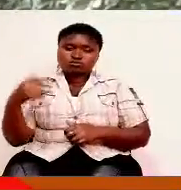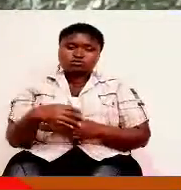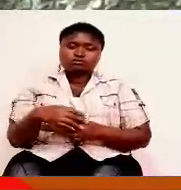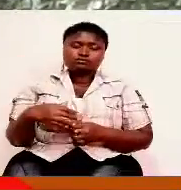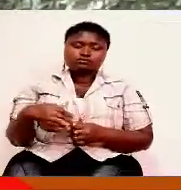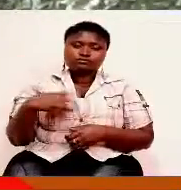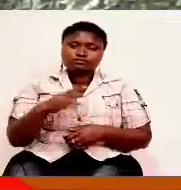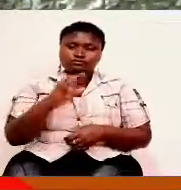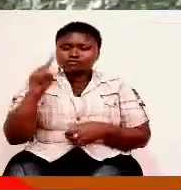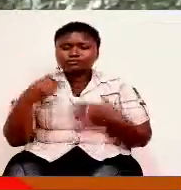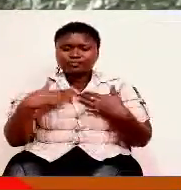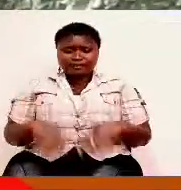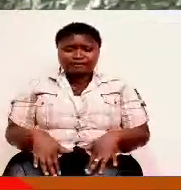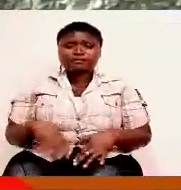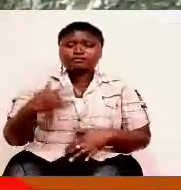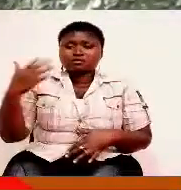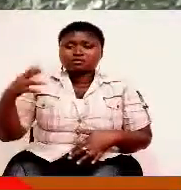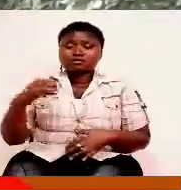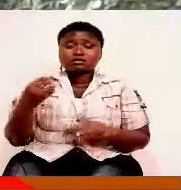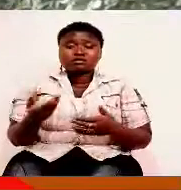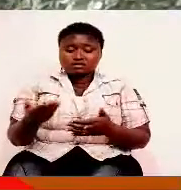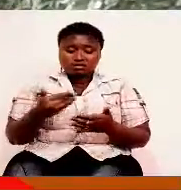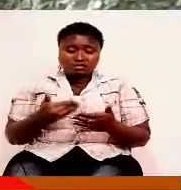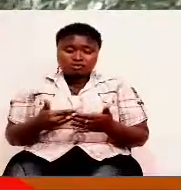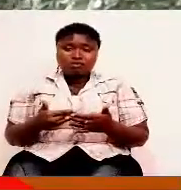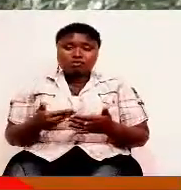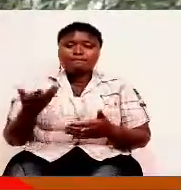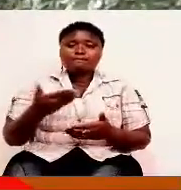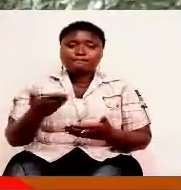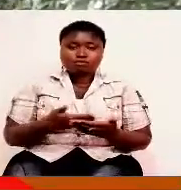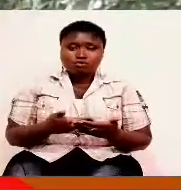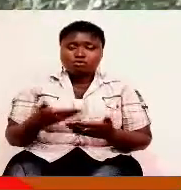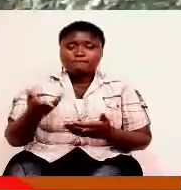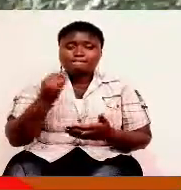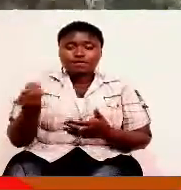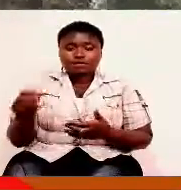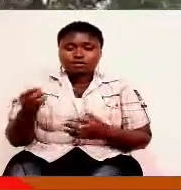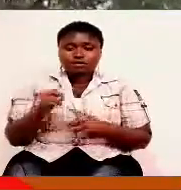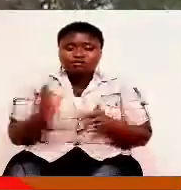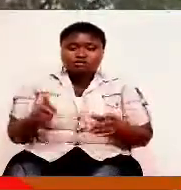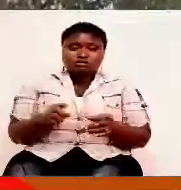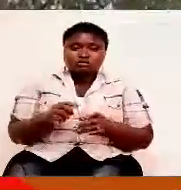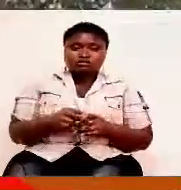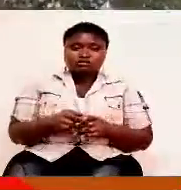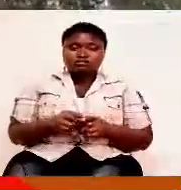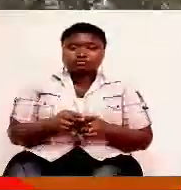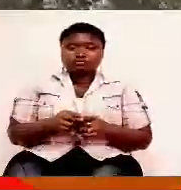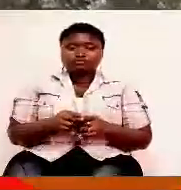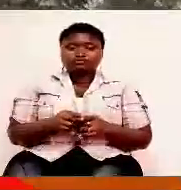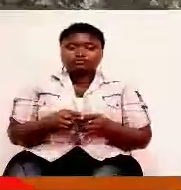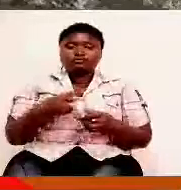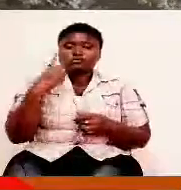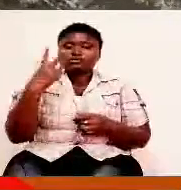andu amwe itu he andu mathire gukomba nginya mbeca nigetha tuhote kuriha thitima iria kure mwaka wa grigere